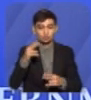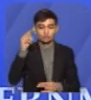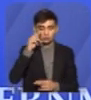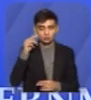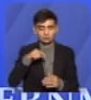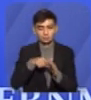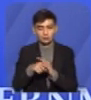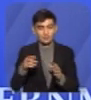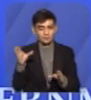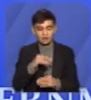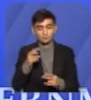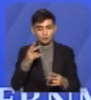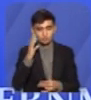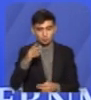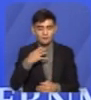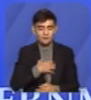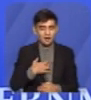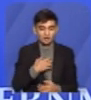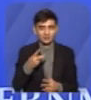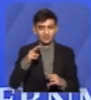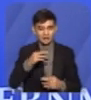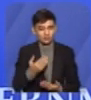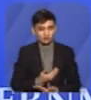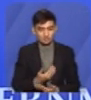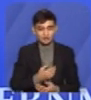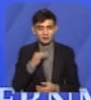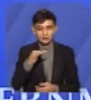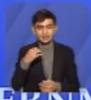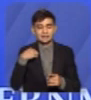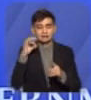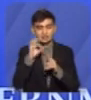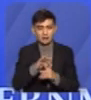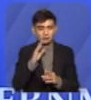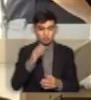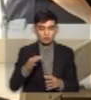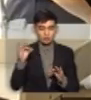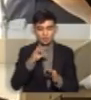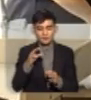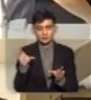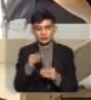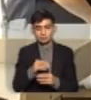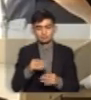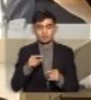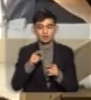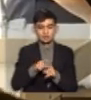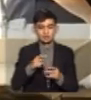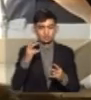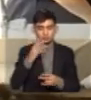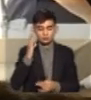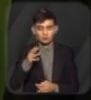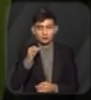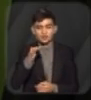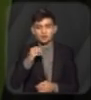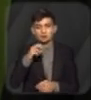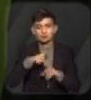очень необходимым и жизненно важным. С этой целью мы будем обеспечивать необходимые условия. В Казахстане среднее образование